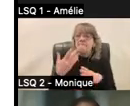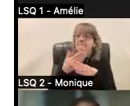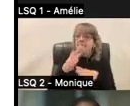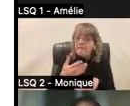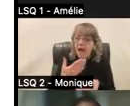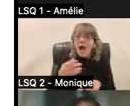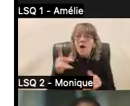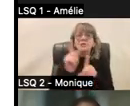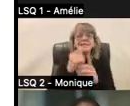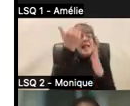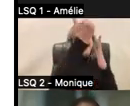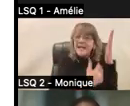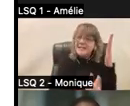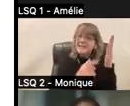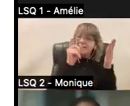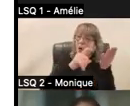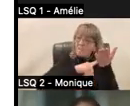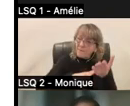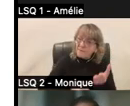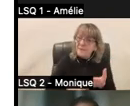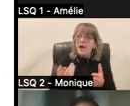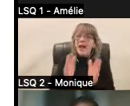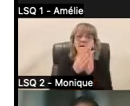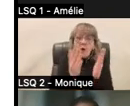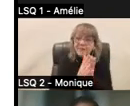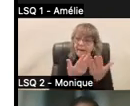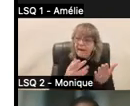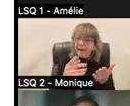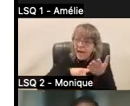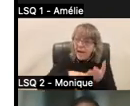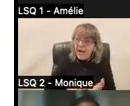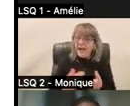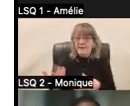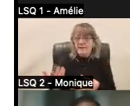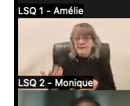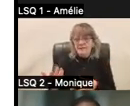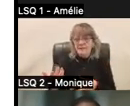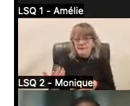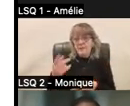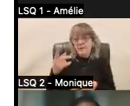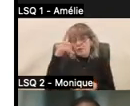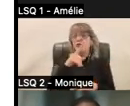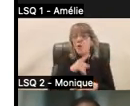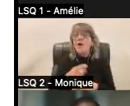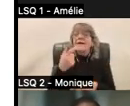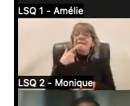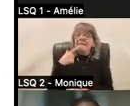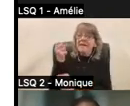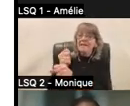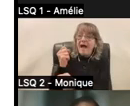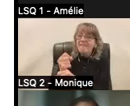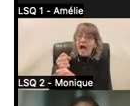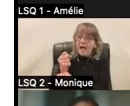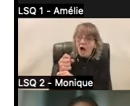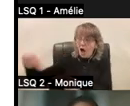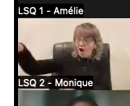à jour des listes et bulletins et en s'assurant que les travailleurs qui interagissent avec